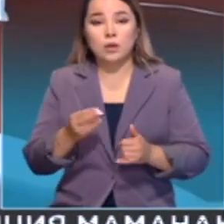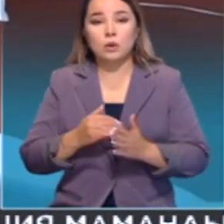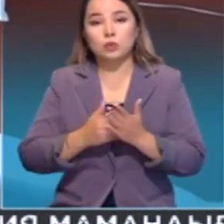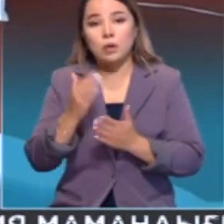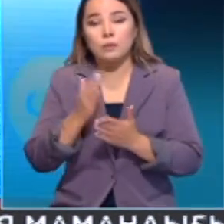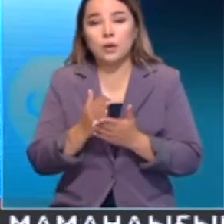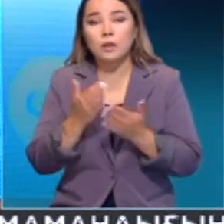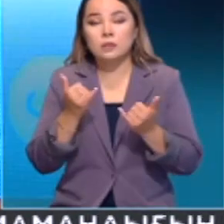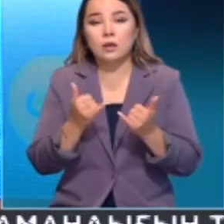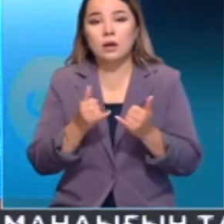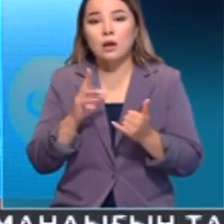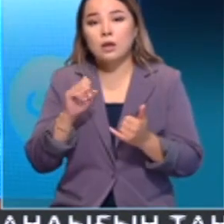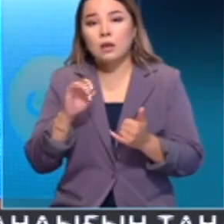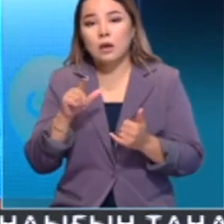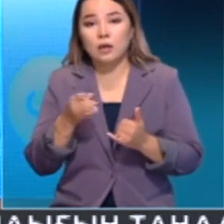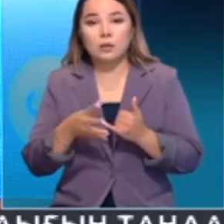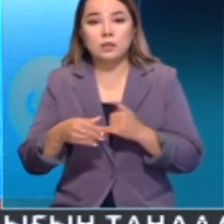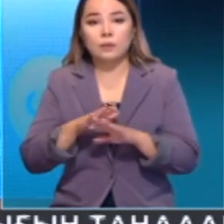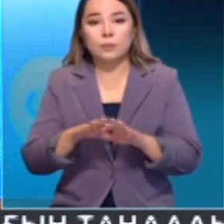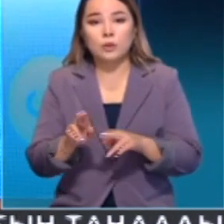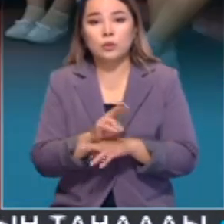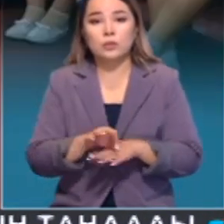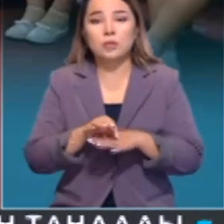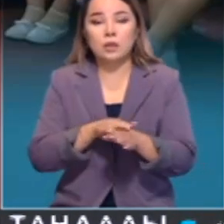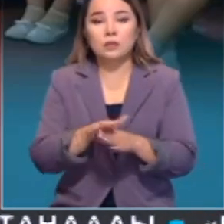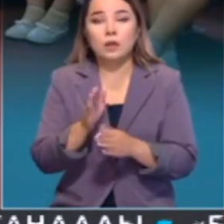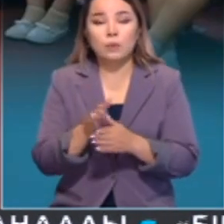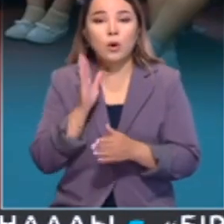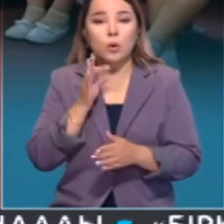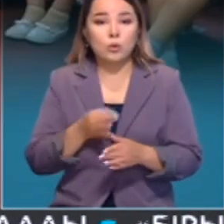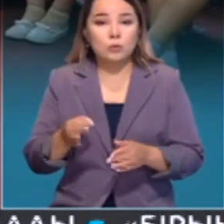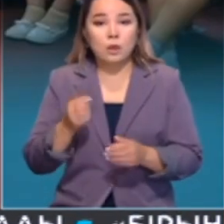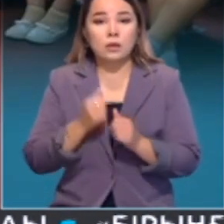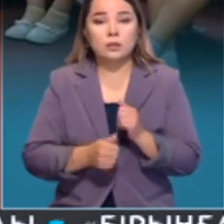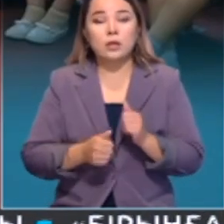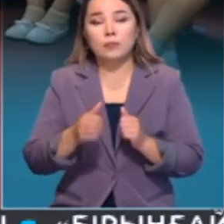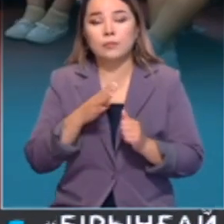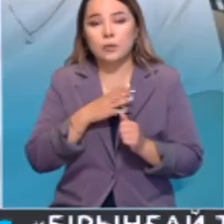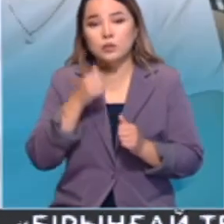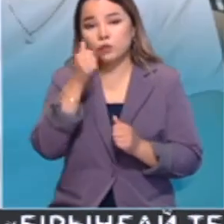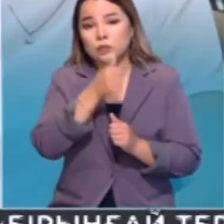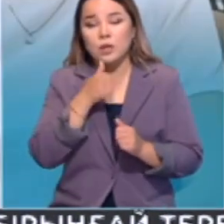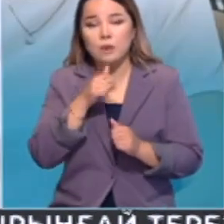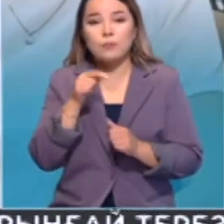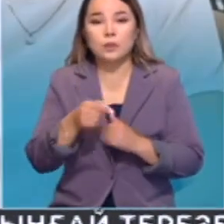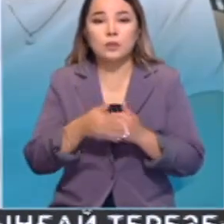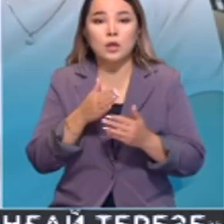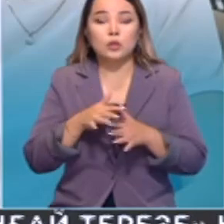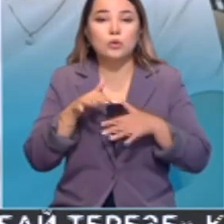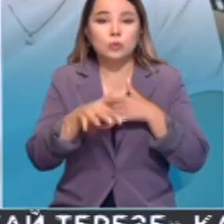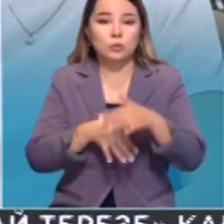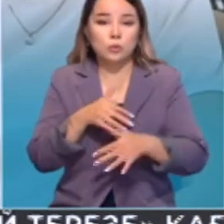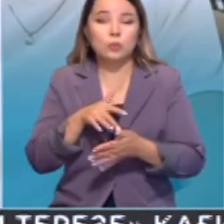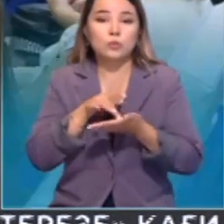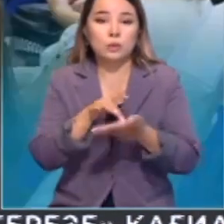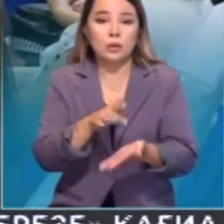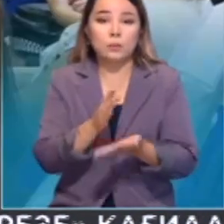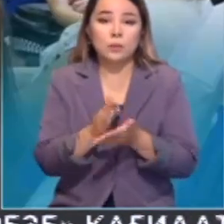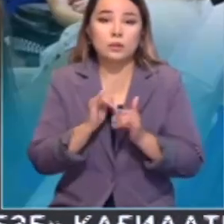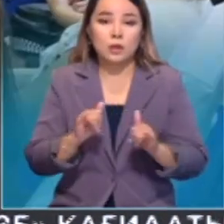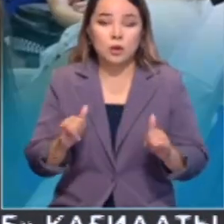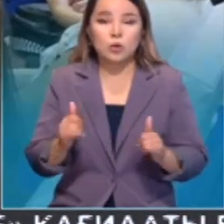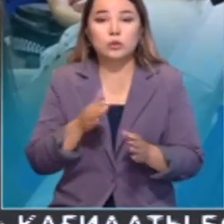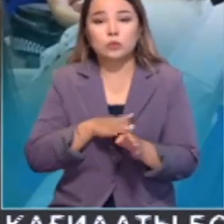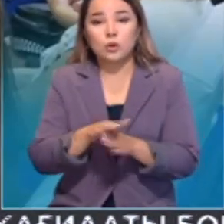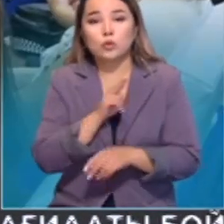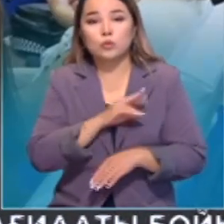Қарағайлы орманның іргесінде орналасқан ауданда емдік көл бар. Оған демалуға жыл сайын мыңдаған турист ағылады. Сондықтан бұл бағытты дамыта түсу үшін жүйелі